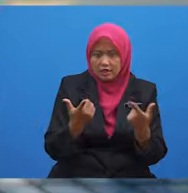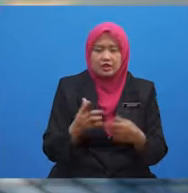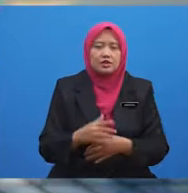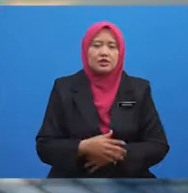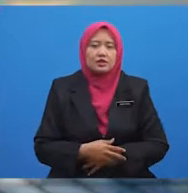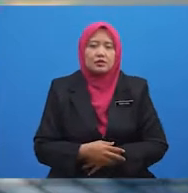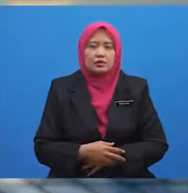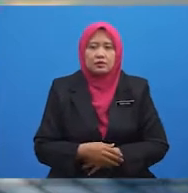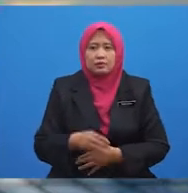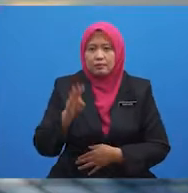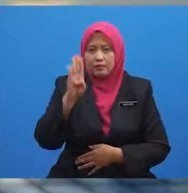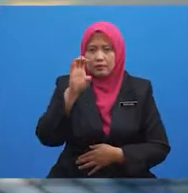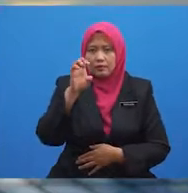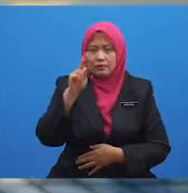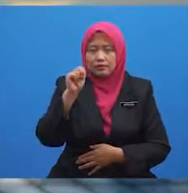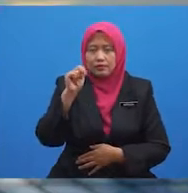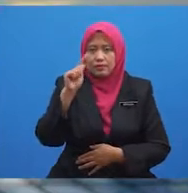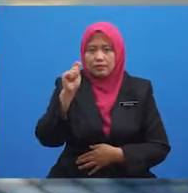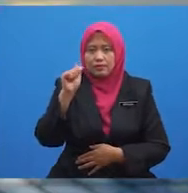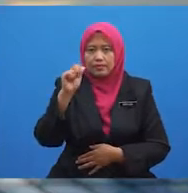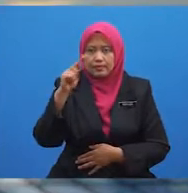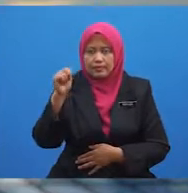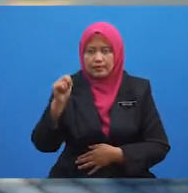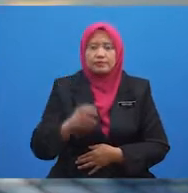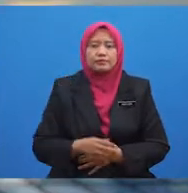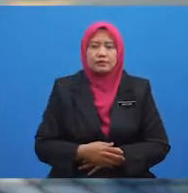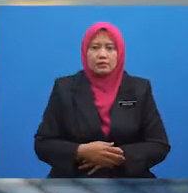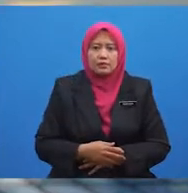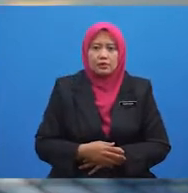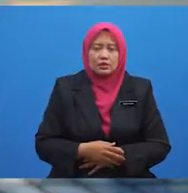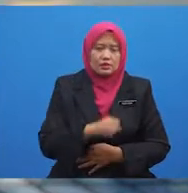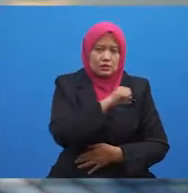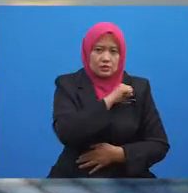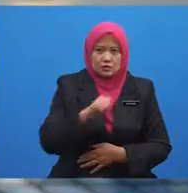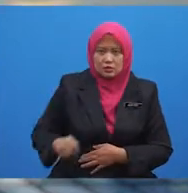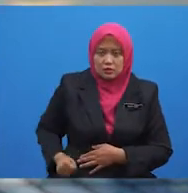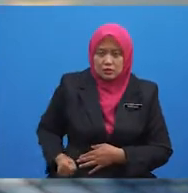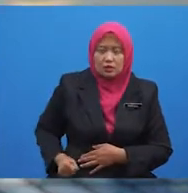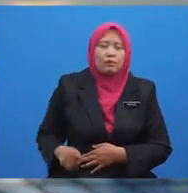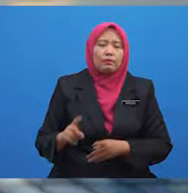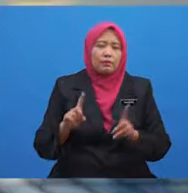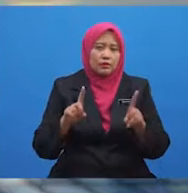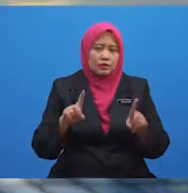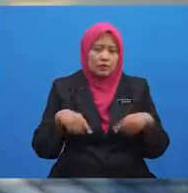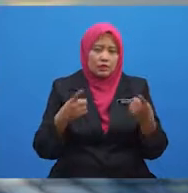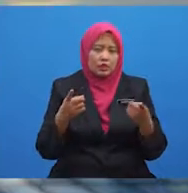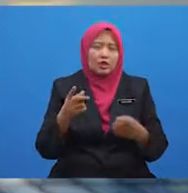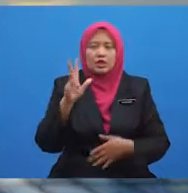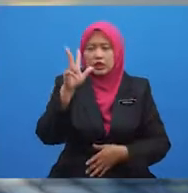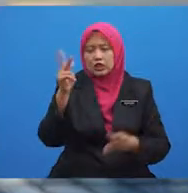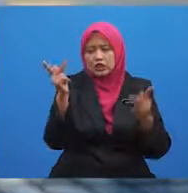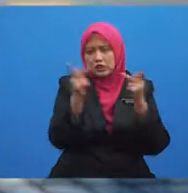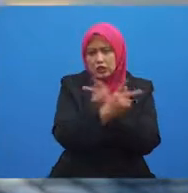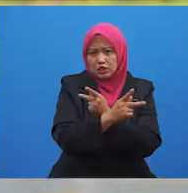sehingga 1519, Sultan Mahmud Shah melakukan 3 kali serangan untuk mendapatkan semula Melaka